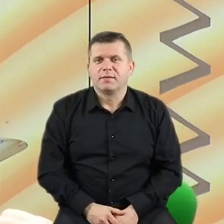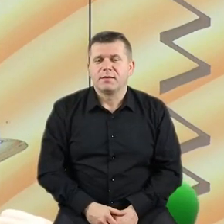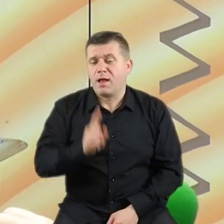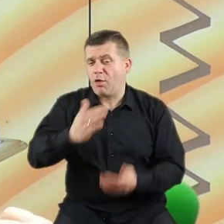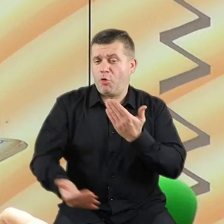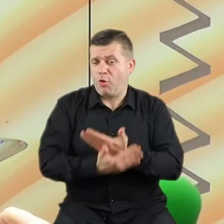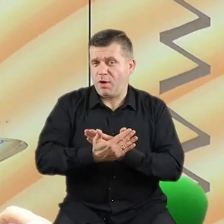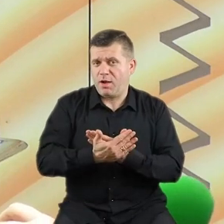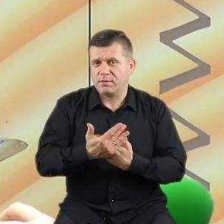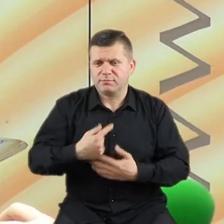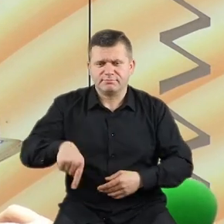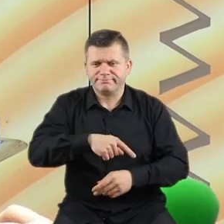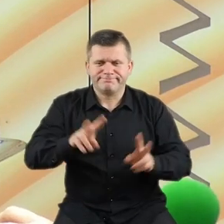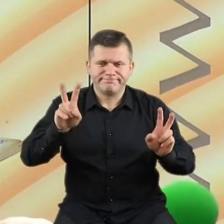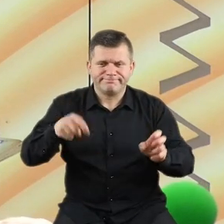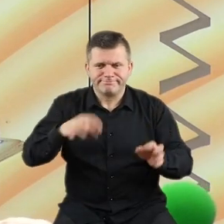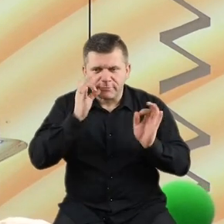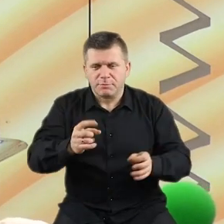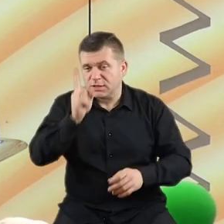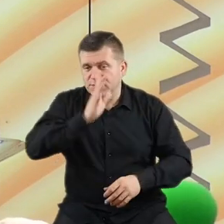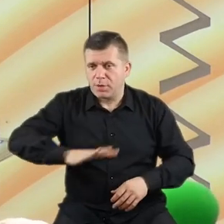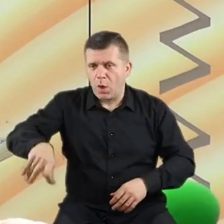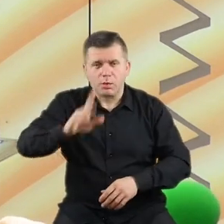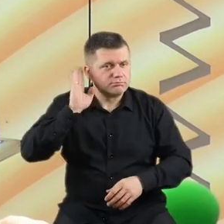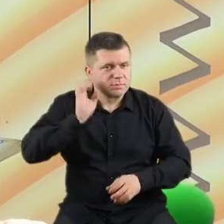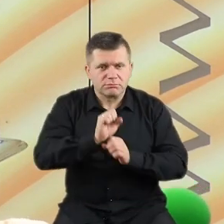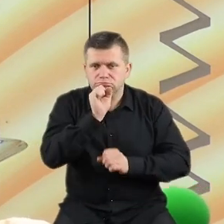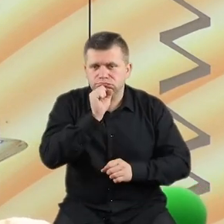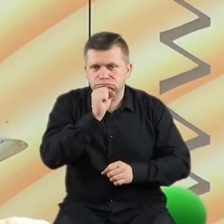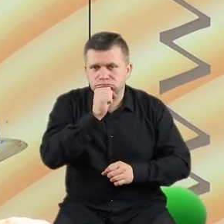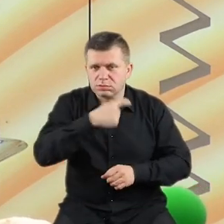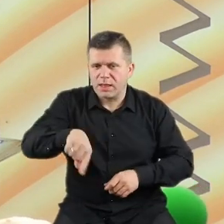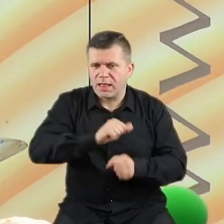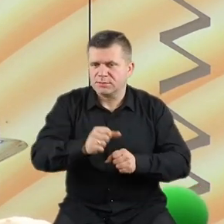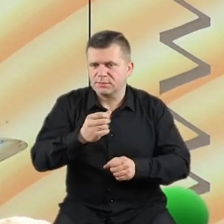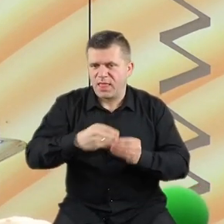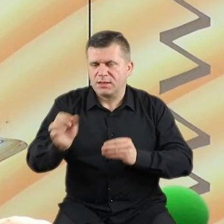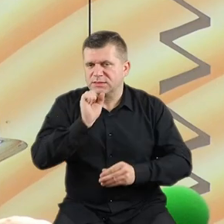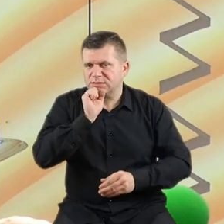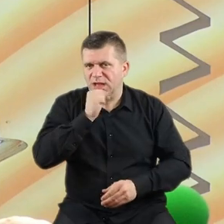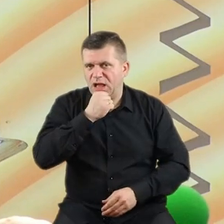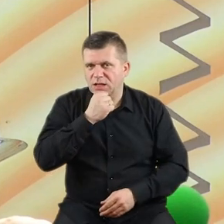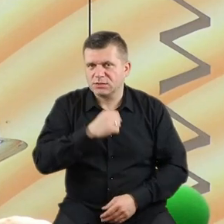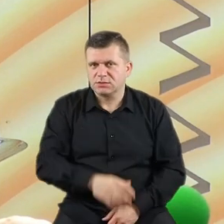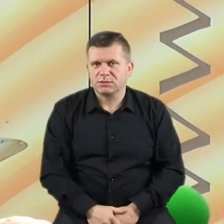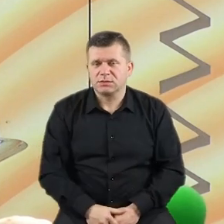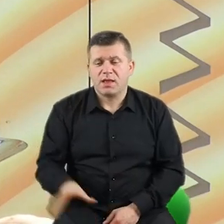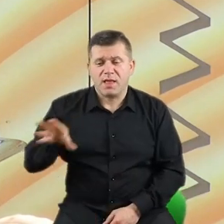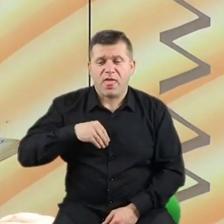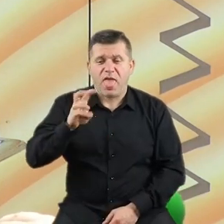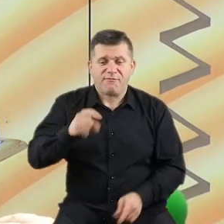ale się okazało, że trafiłyśmy w niszę. Proszę państwa, społeczeństwo się starzeje. Jesteśmy coraz starsi. No i my z Ewką